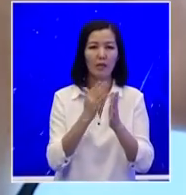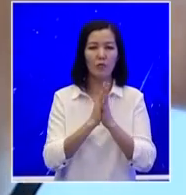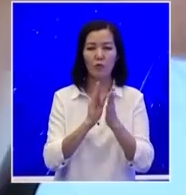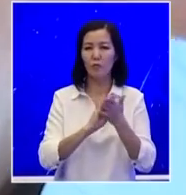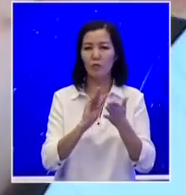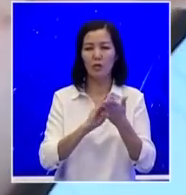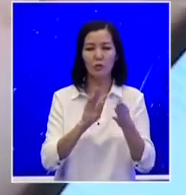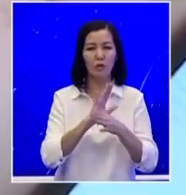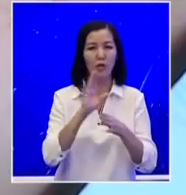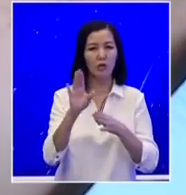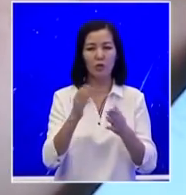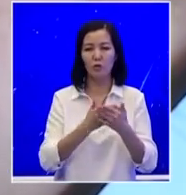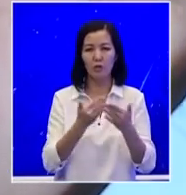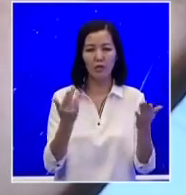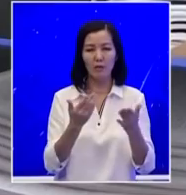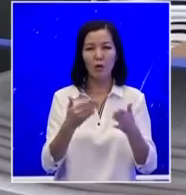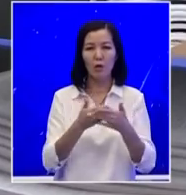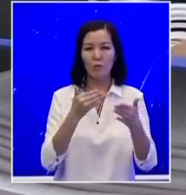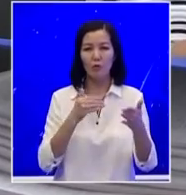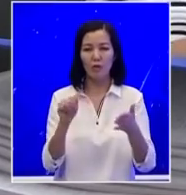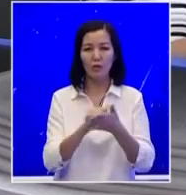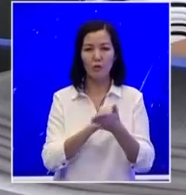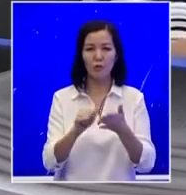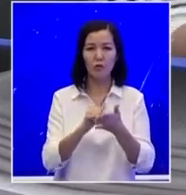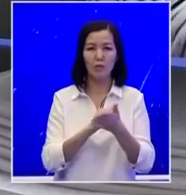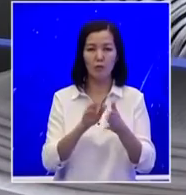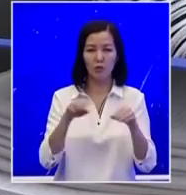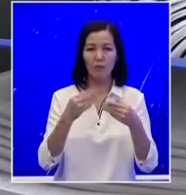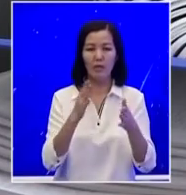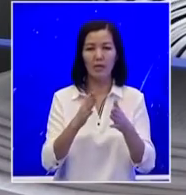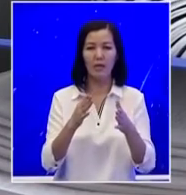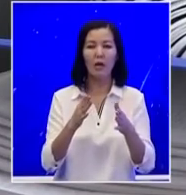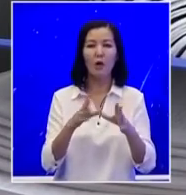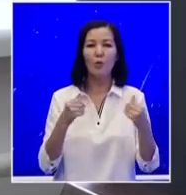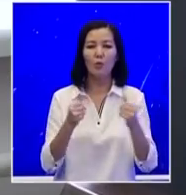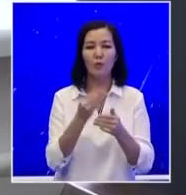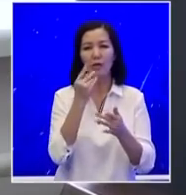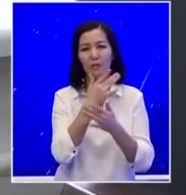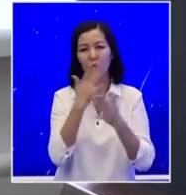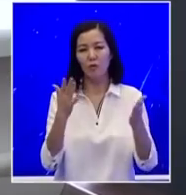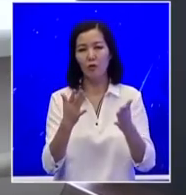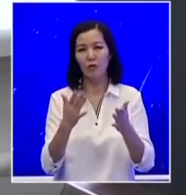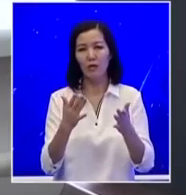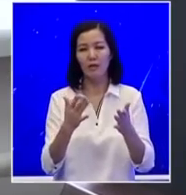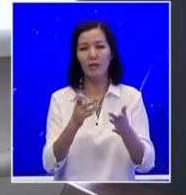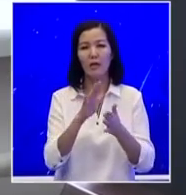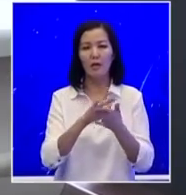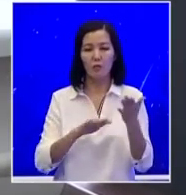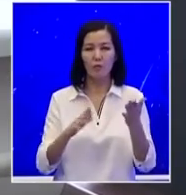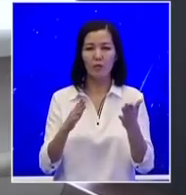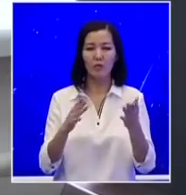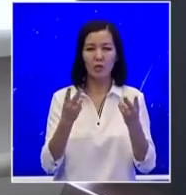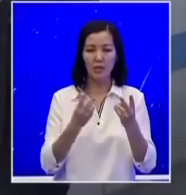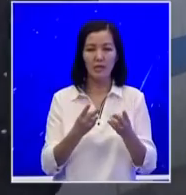қажеті жоқ. Төлем бұрын ұсынылған құжат бойынша жүзеге асырылады. Мұқтаж отбасыларға да азық-түлік үлестіру ісі тоқтамайды. Бүгінгі күні